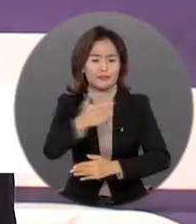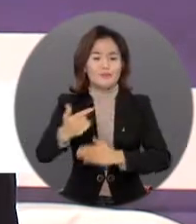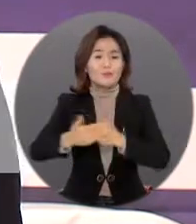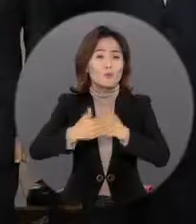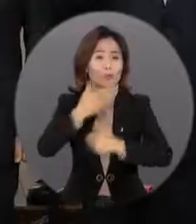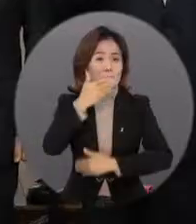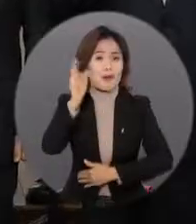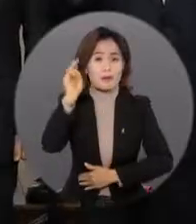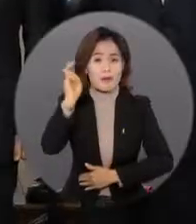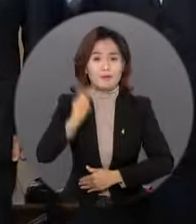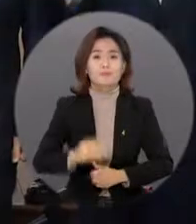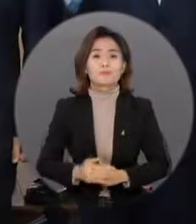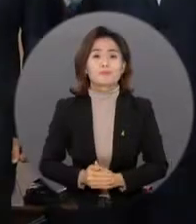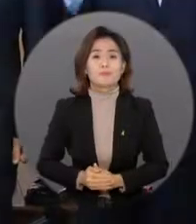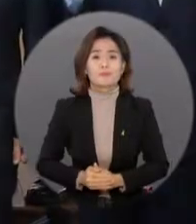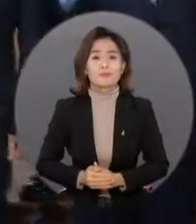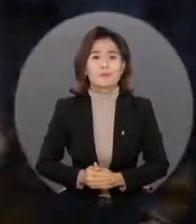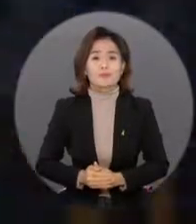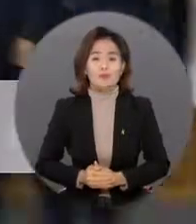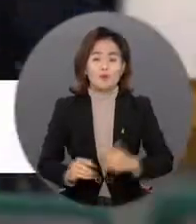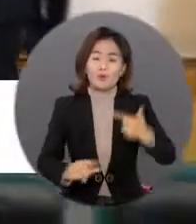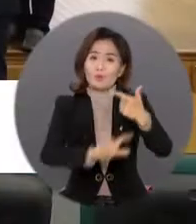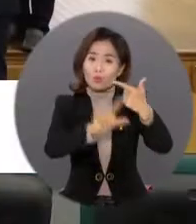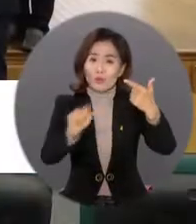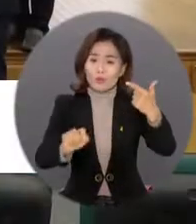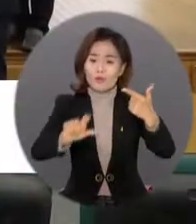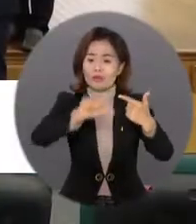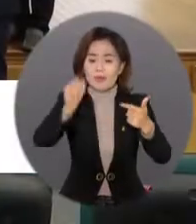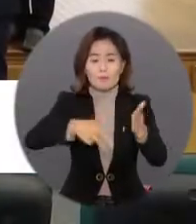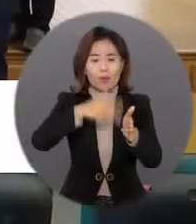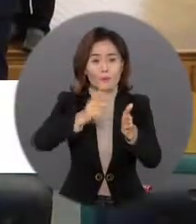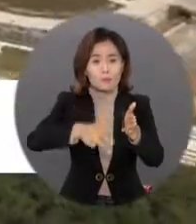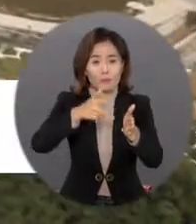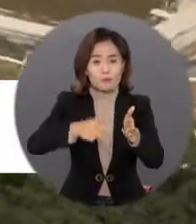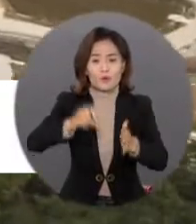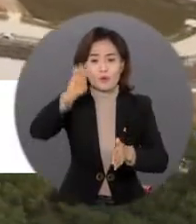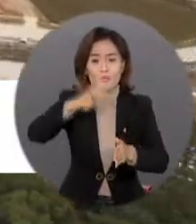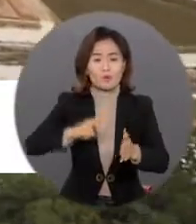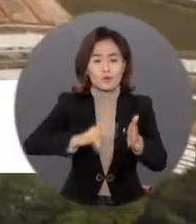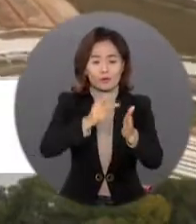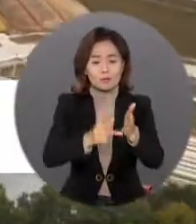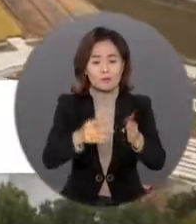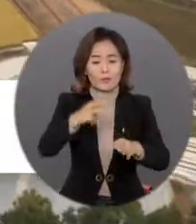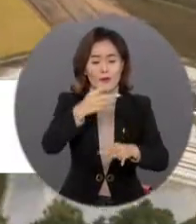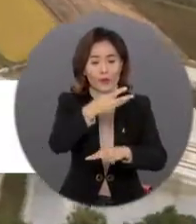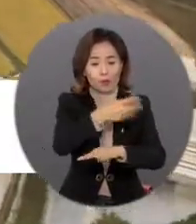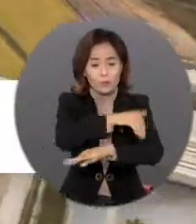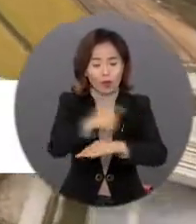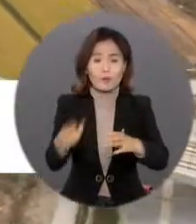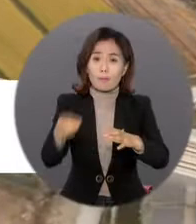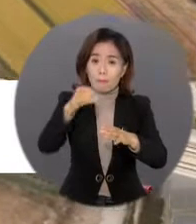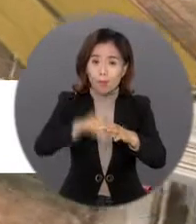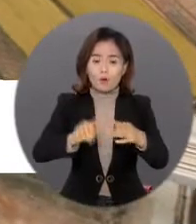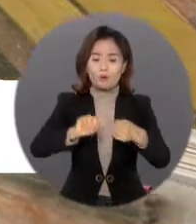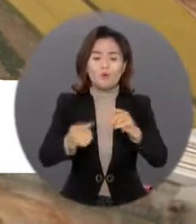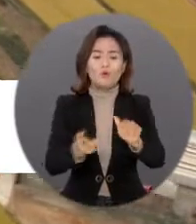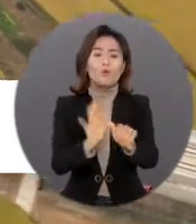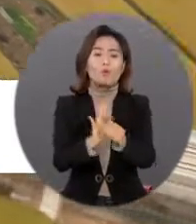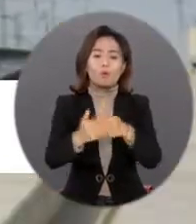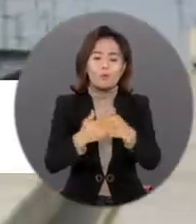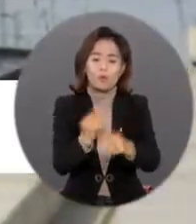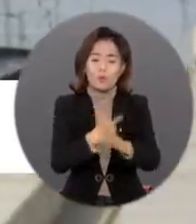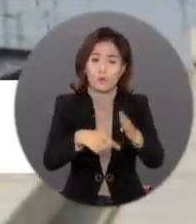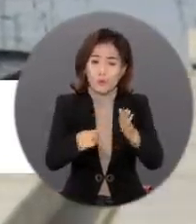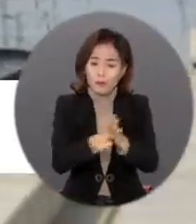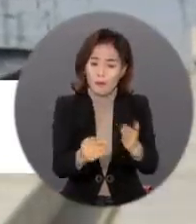이바지할 것입니다. 지난 6월에는 달빛 고속철도가 국가철도망 계획에 포함되면서 상호 교류 발전을 위한